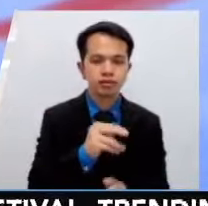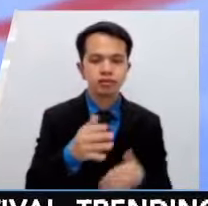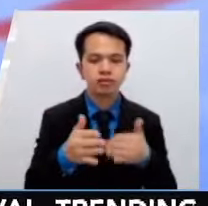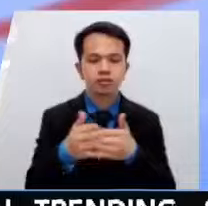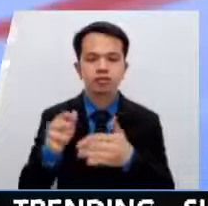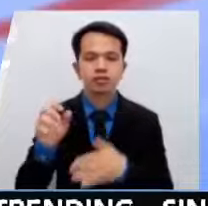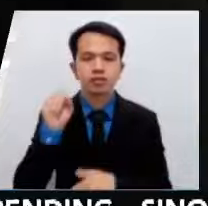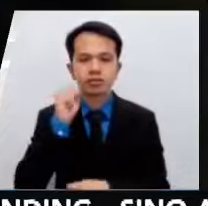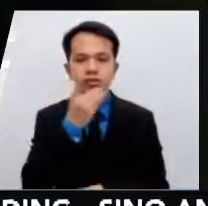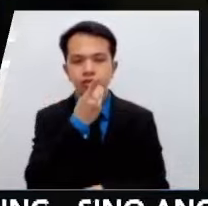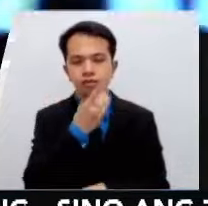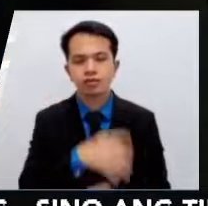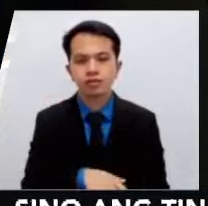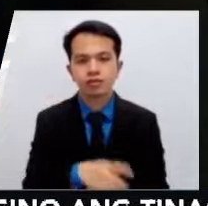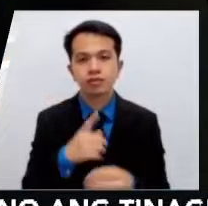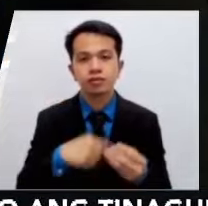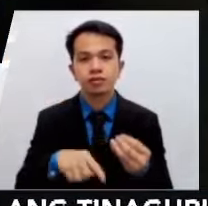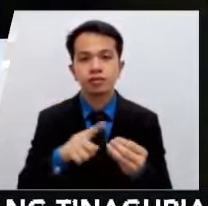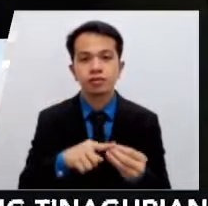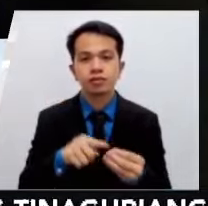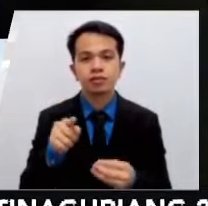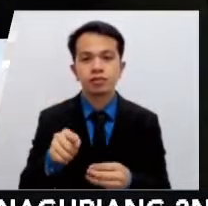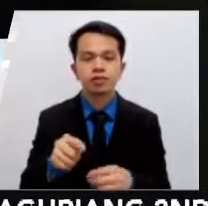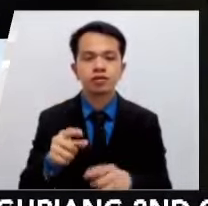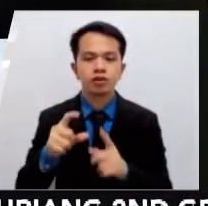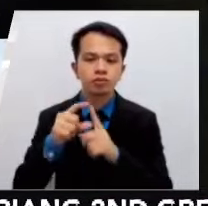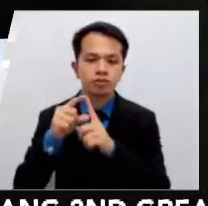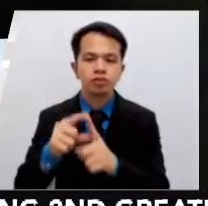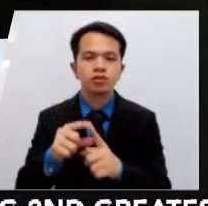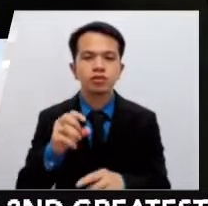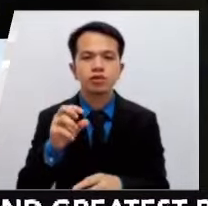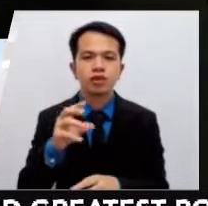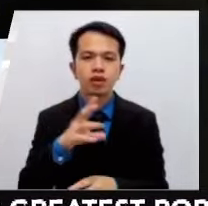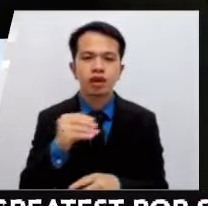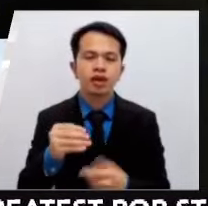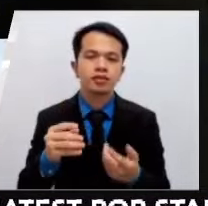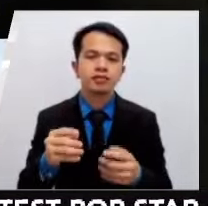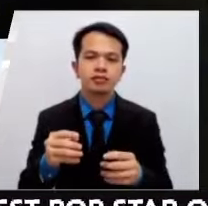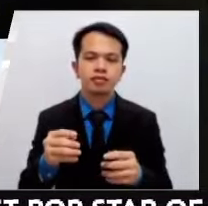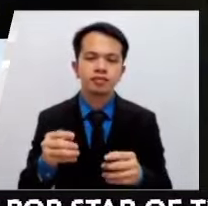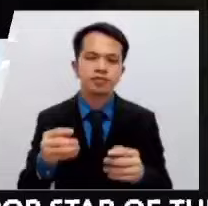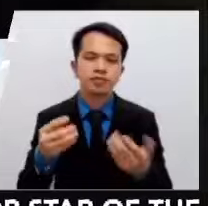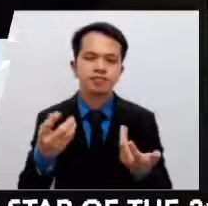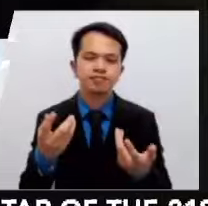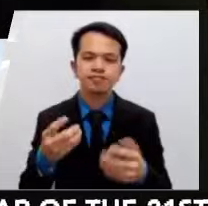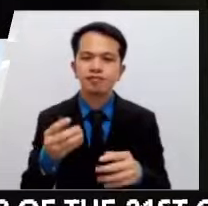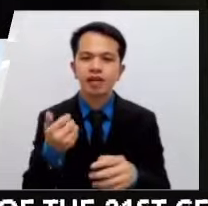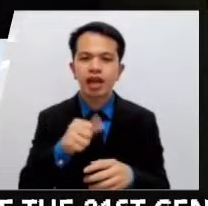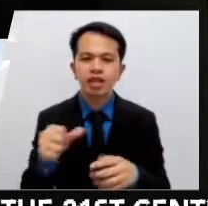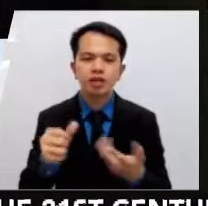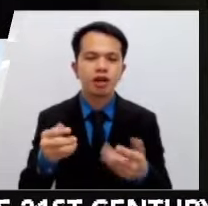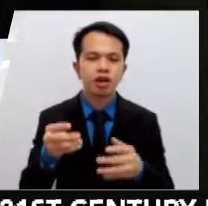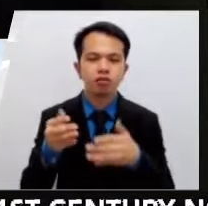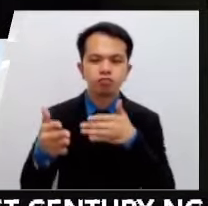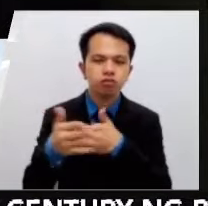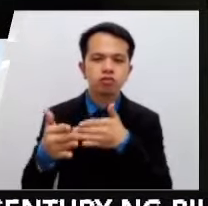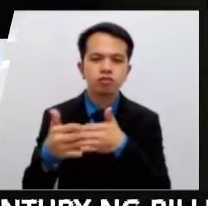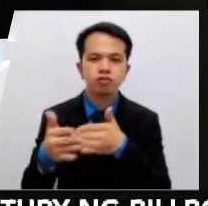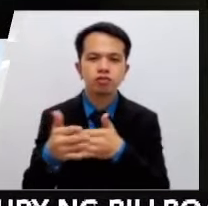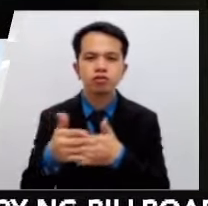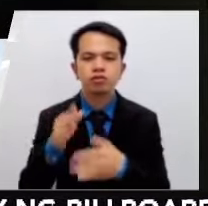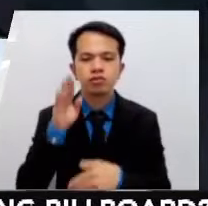Duterte. Kaugnay po yan sa pagmumura at umano'y pagbabanta ng bise kay Pangulong Bongbong Marcos sa isang press con noong